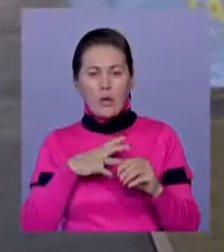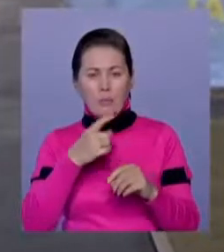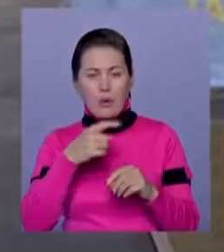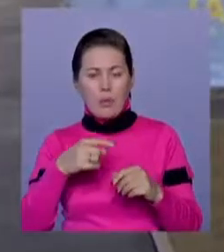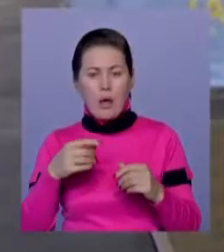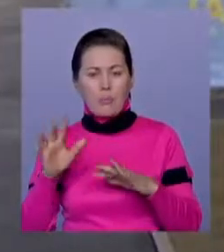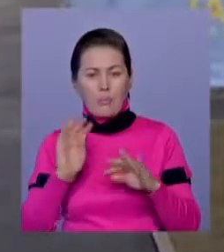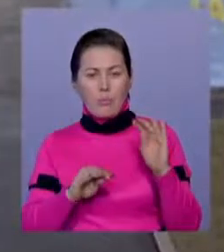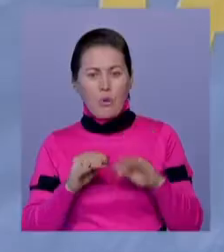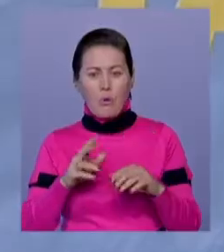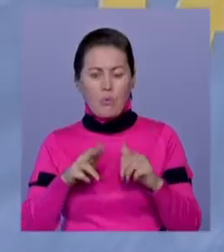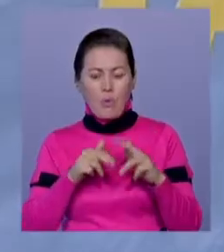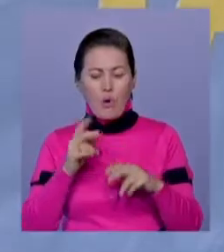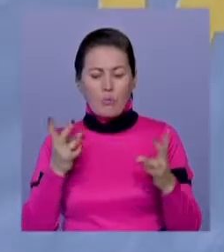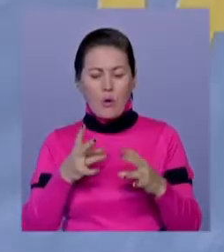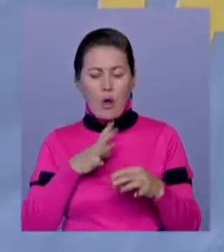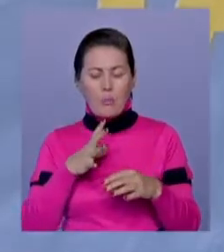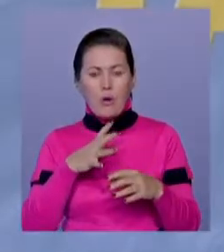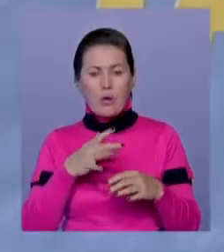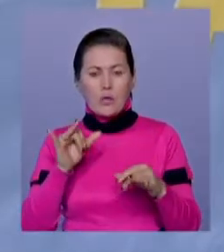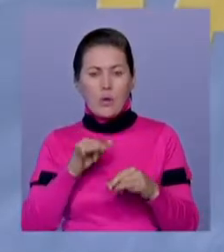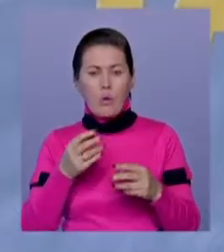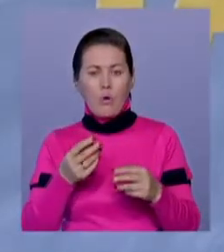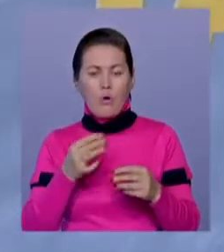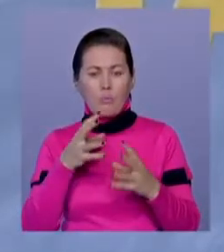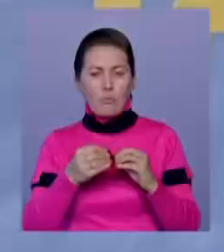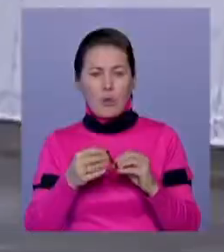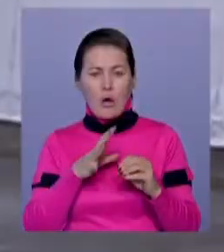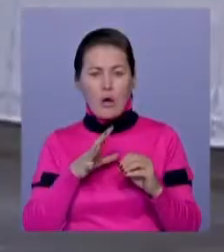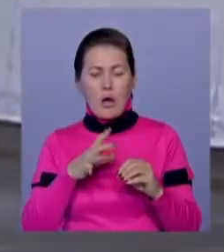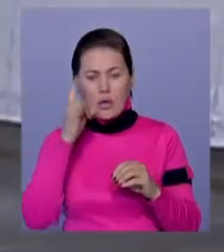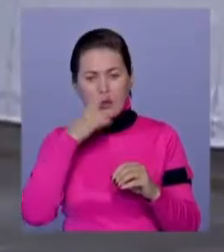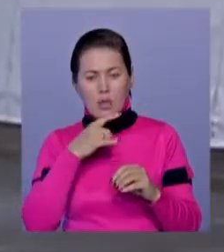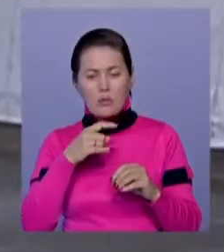түрде жасалады. Құрылысқа қажетті заттар тек отандық өндірушілерден сатып алынады.